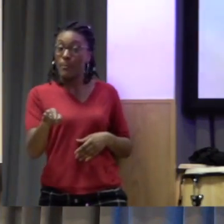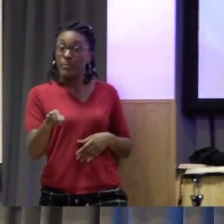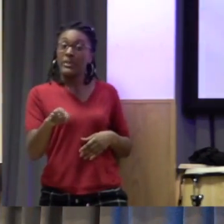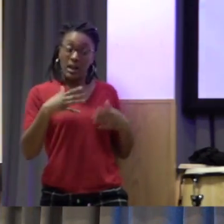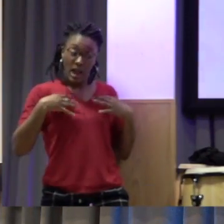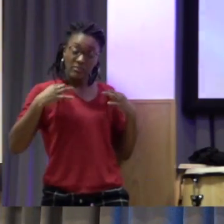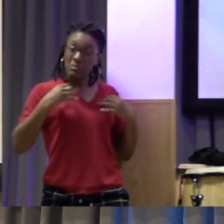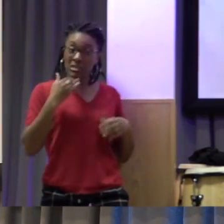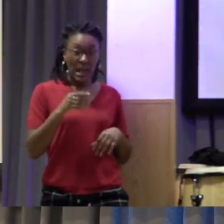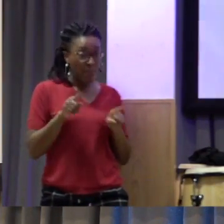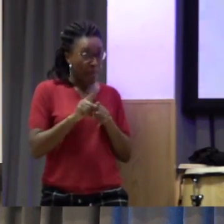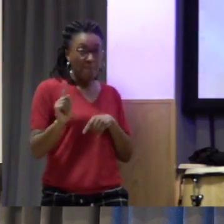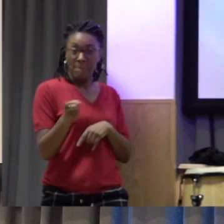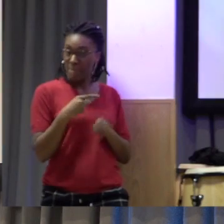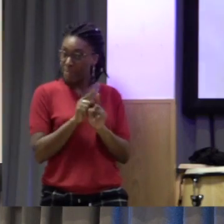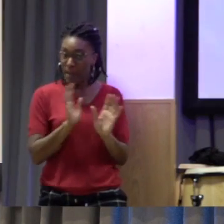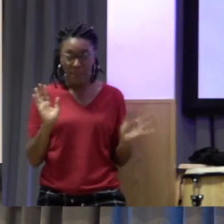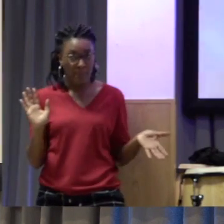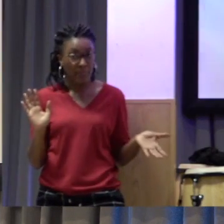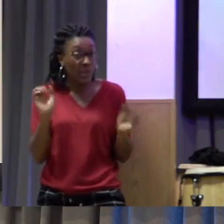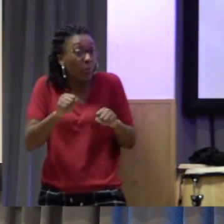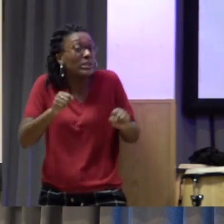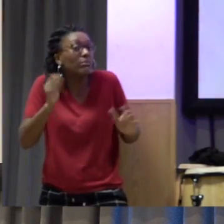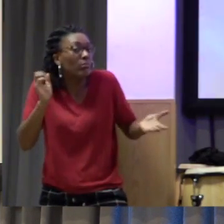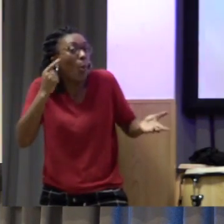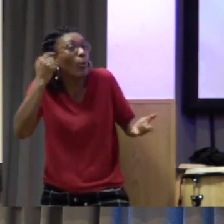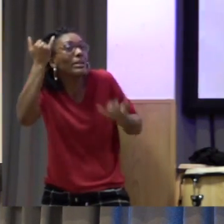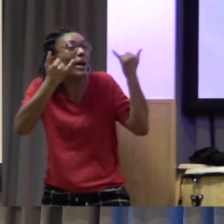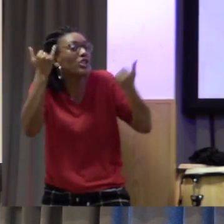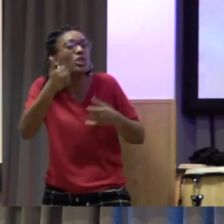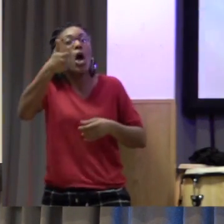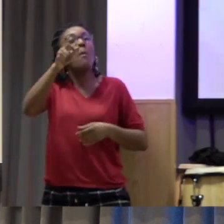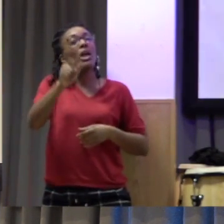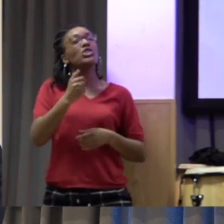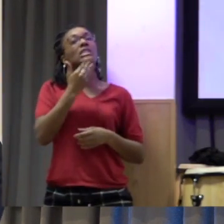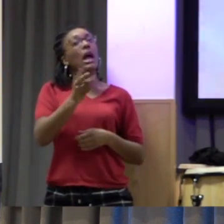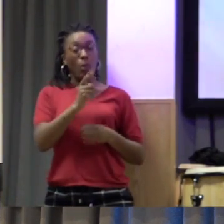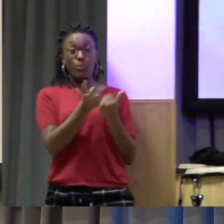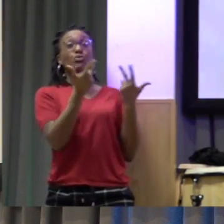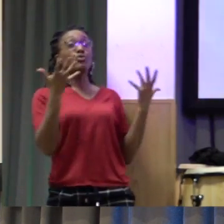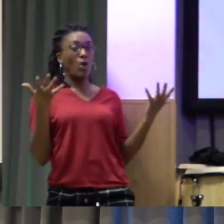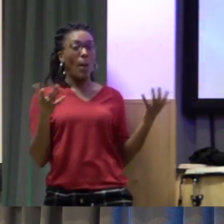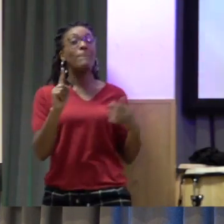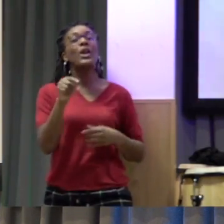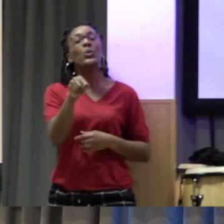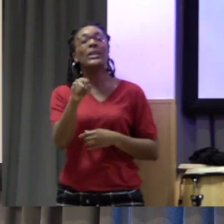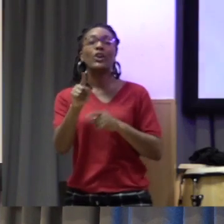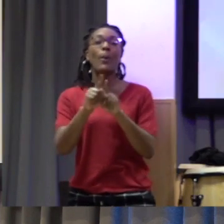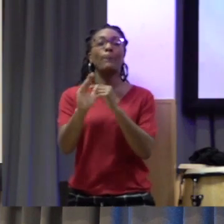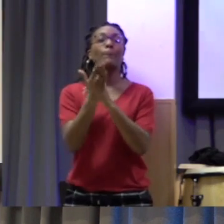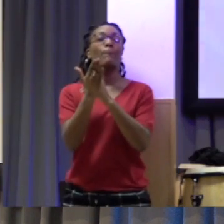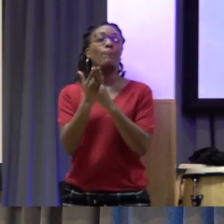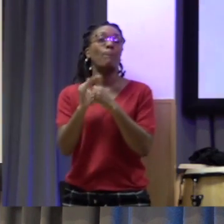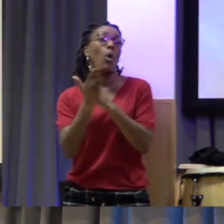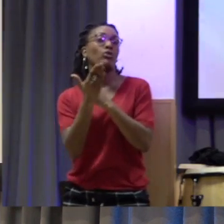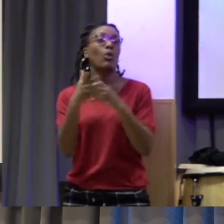dans ce même lieu. Donc, il est tout à fait crédible de le voir comme le représentant d'un